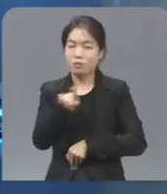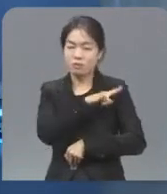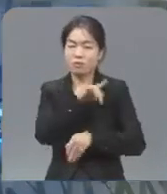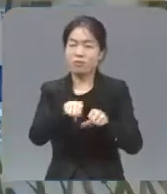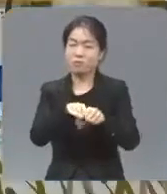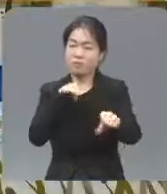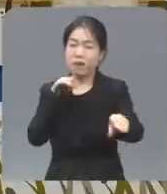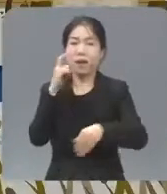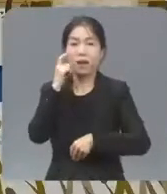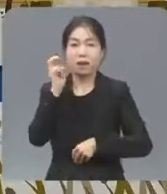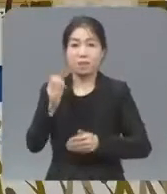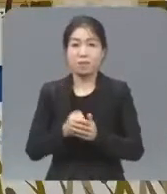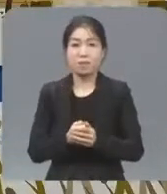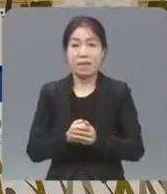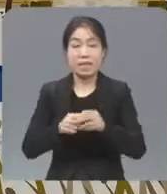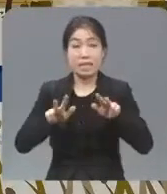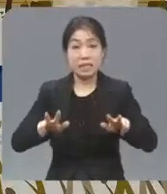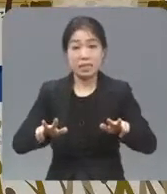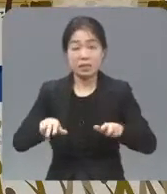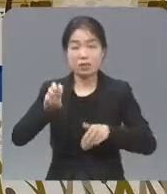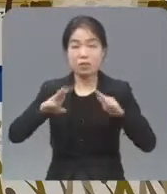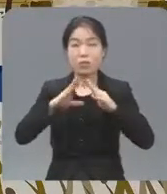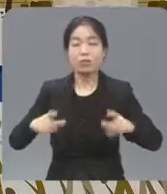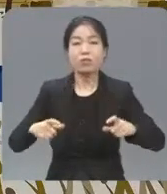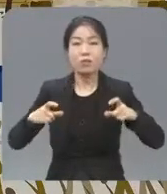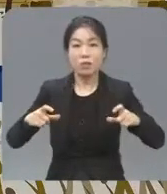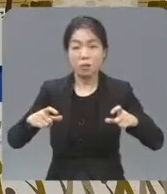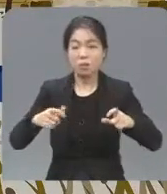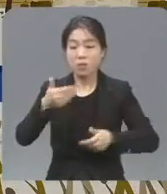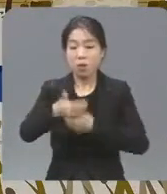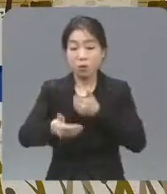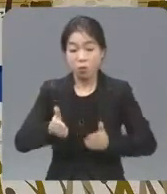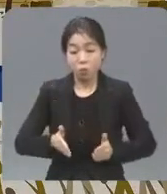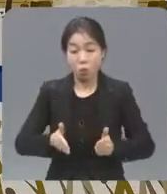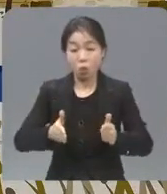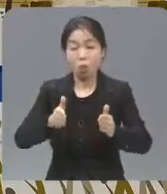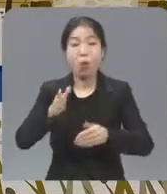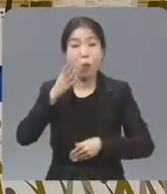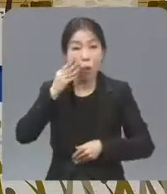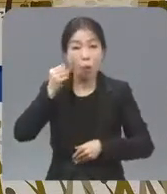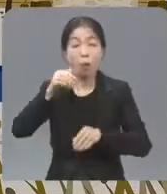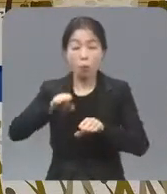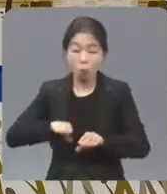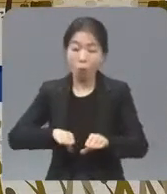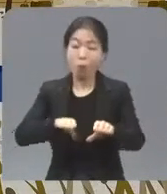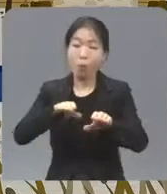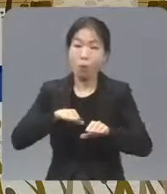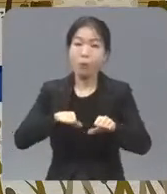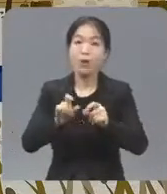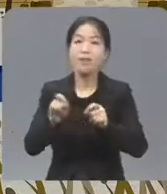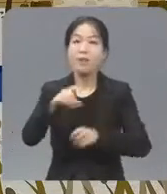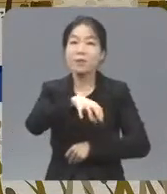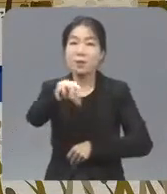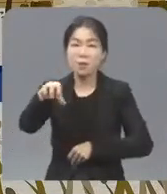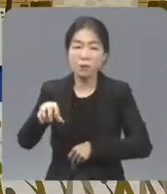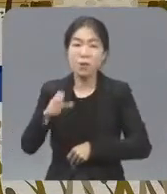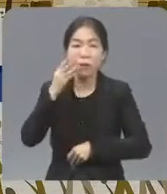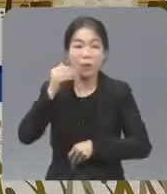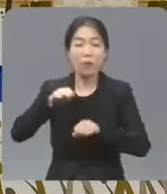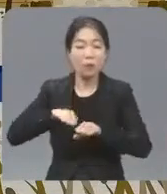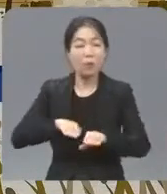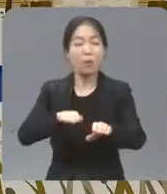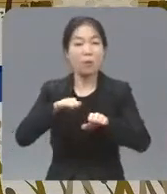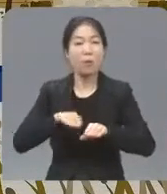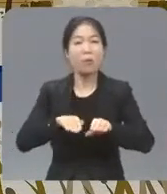겠습니다 다행히도 아직까지는 광주 전남을 둘러싼 고속도로는 원활한 흐름을 보이고 있습니다 대부분의 노 설에서 수월하게